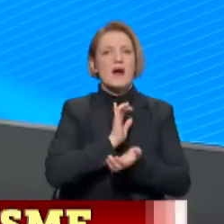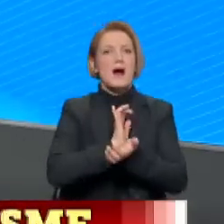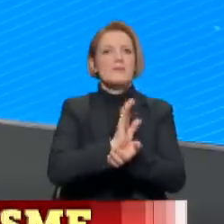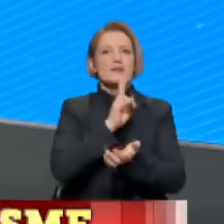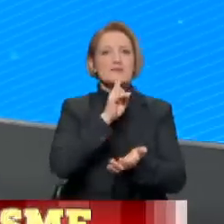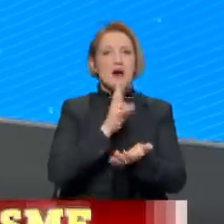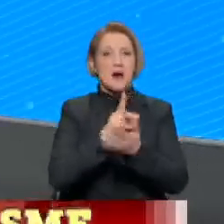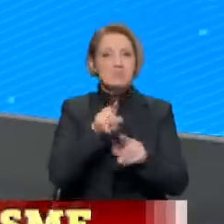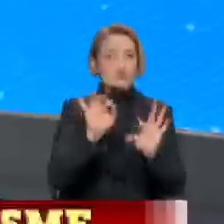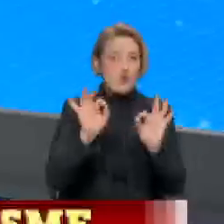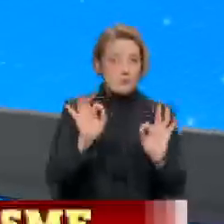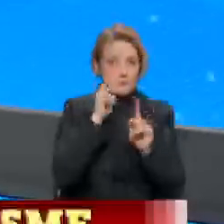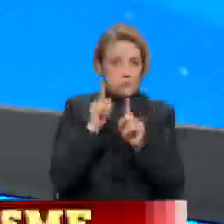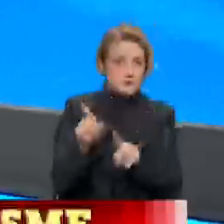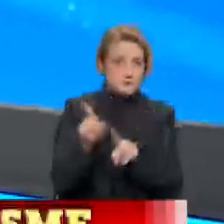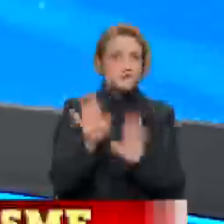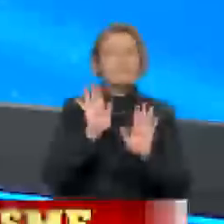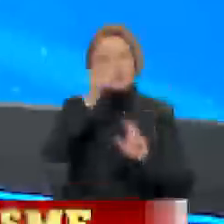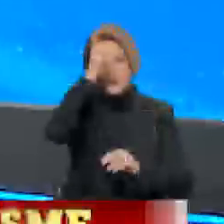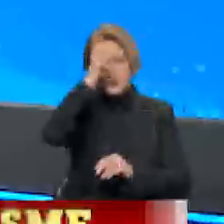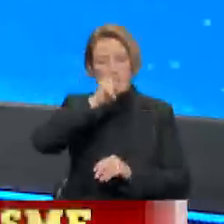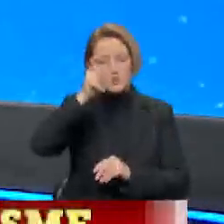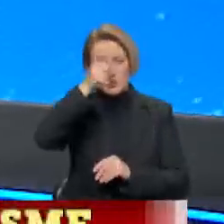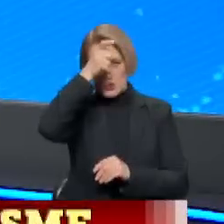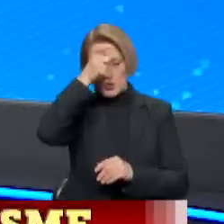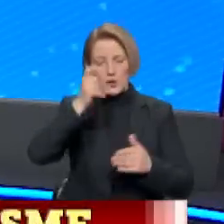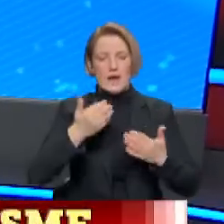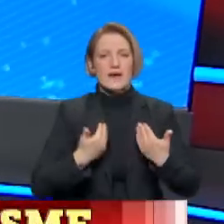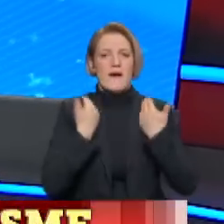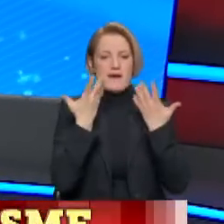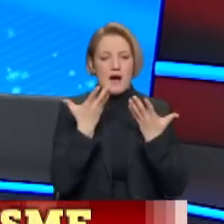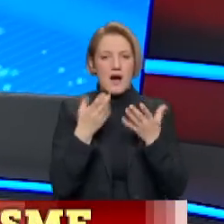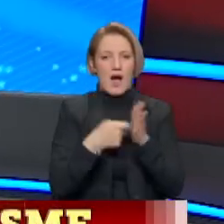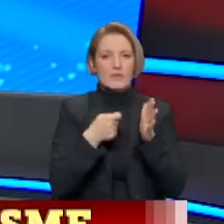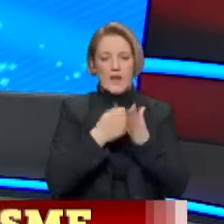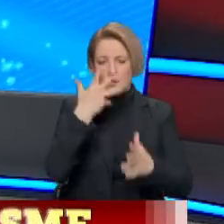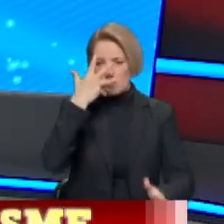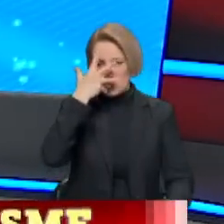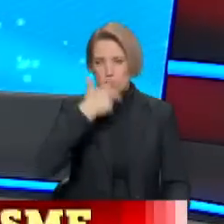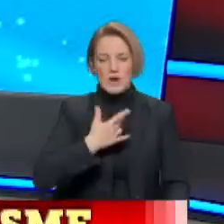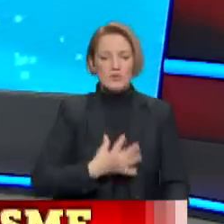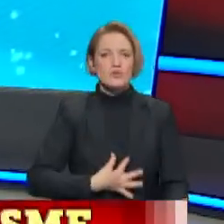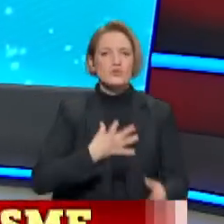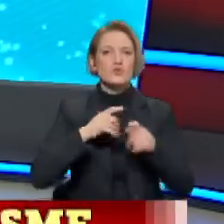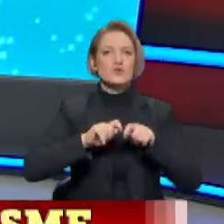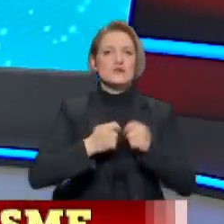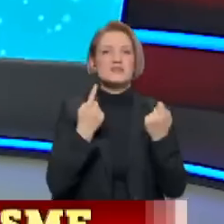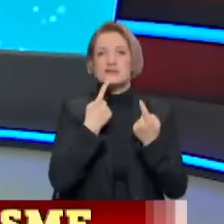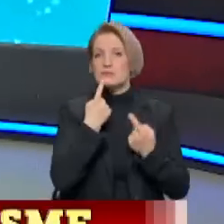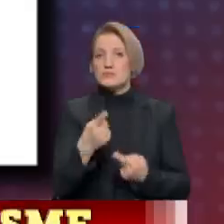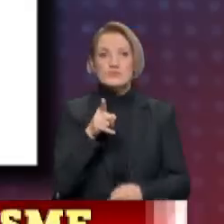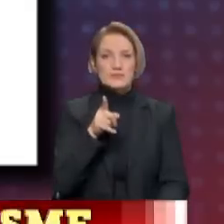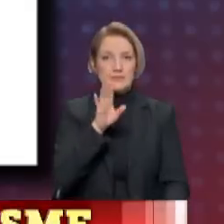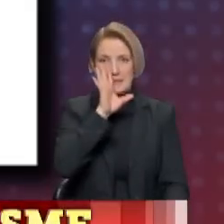bakın burası çok önemli. Türk yargısı adına utanç verici ve umut kırıcıdır. Bunu söyleyen